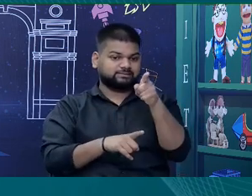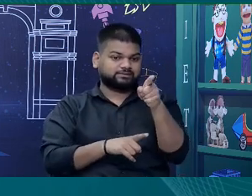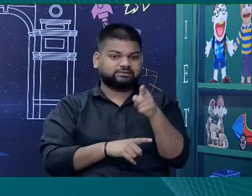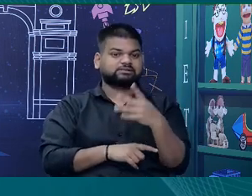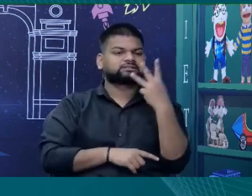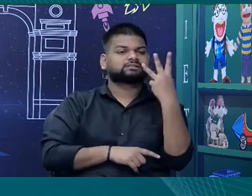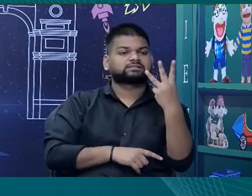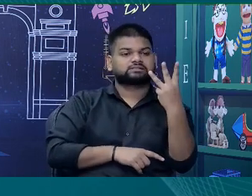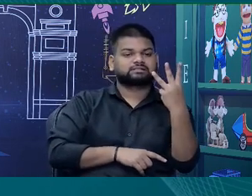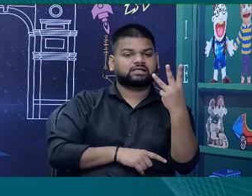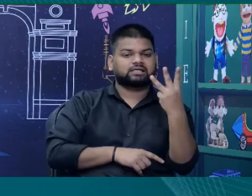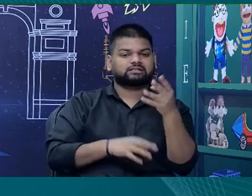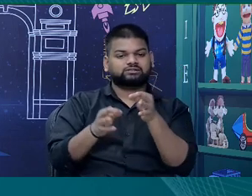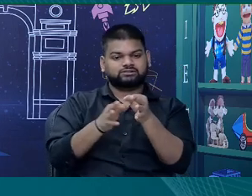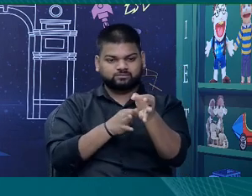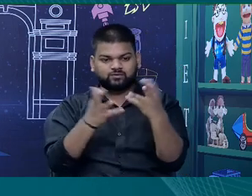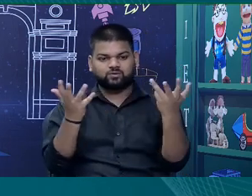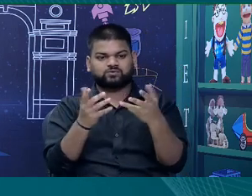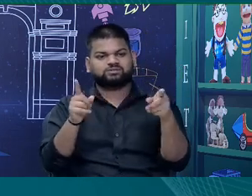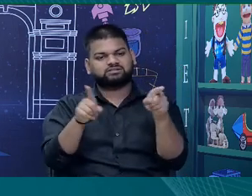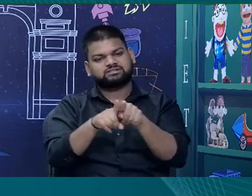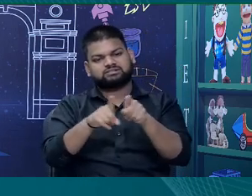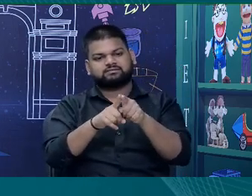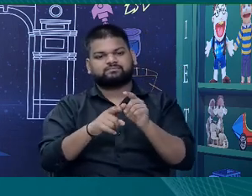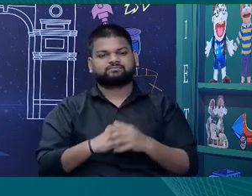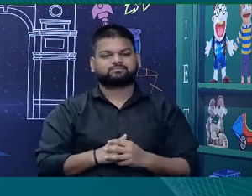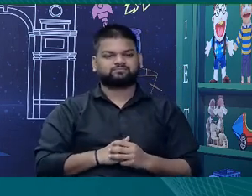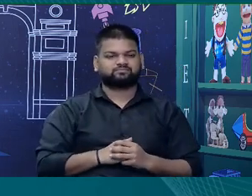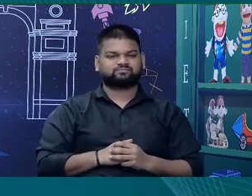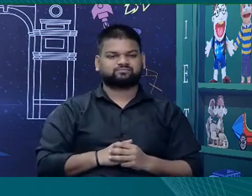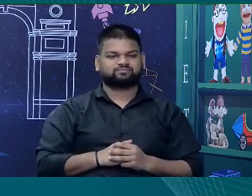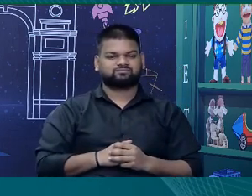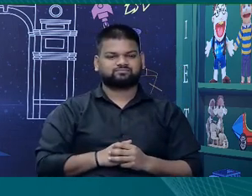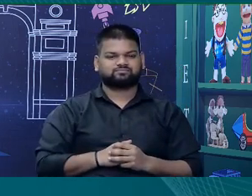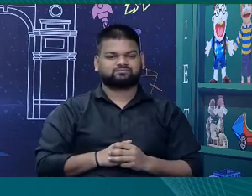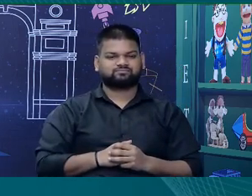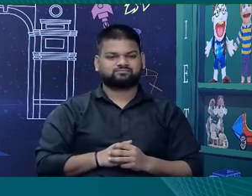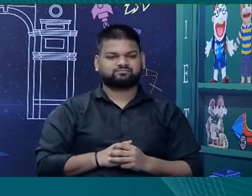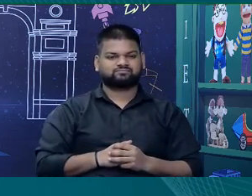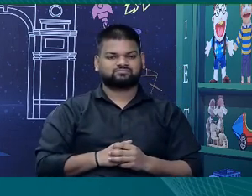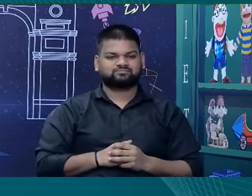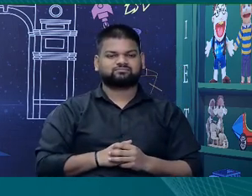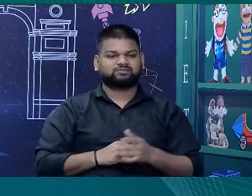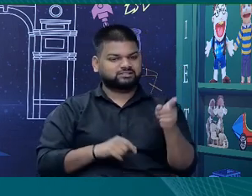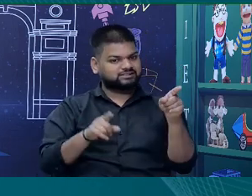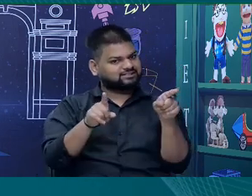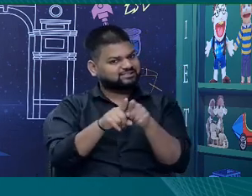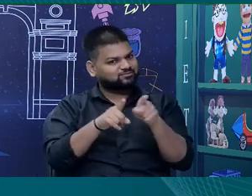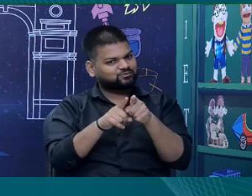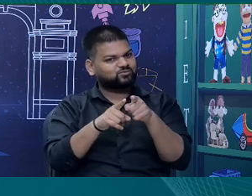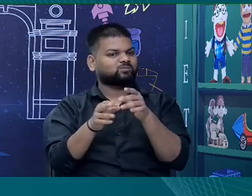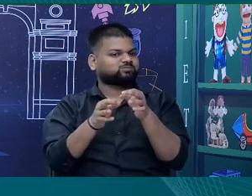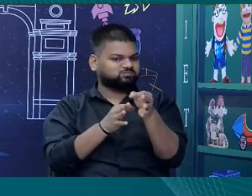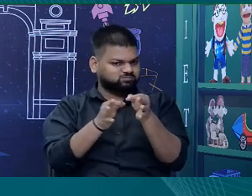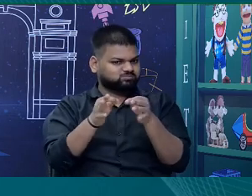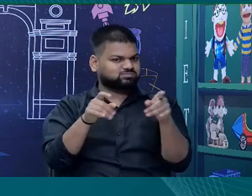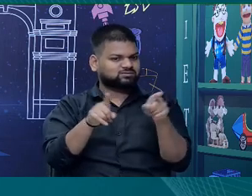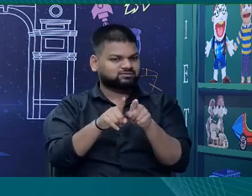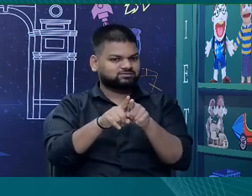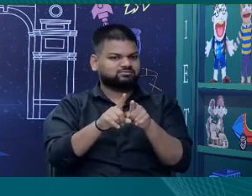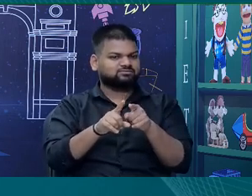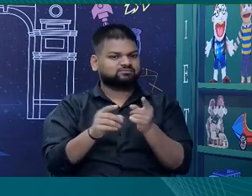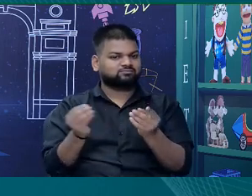ए को और उसके बाद आपका एक्स है फिर से तो आपको फिर से टाइप बी लेना है और उसको ऐसे ओरिएंट करना है और उसके बाद आपका ए